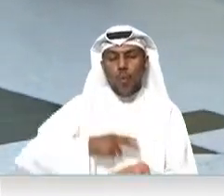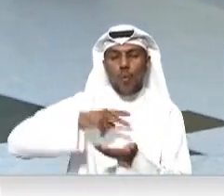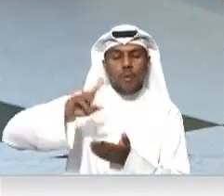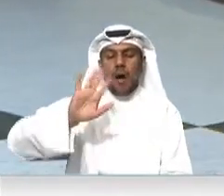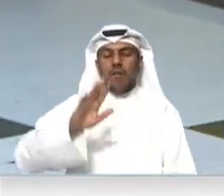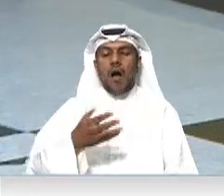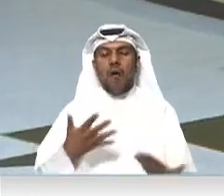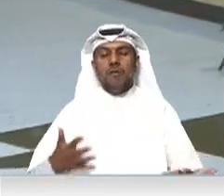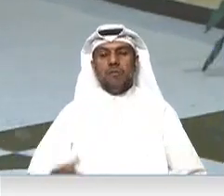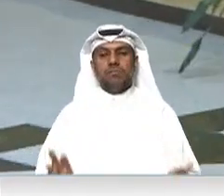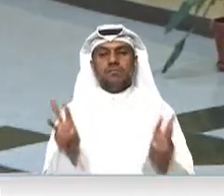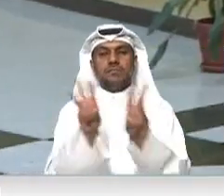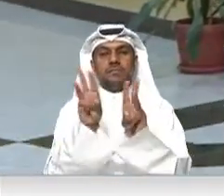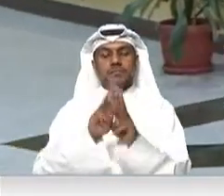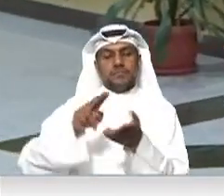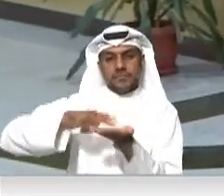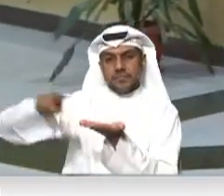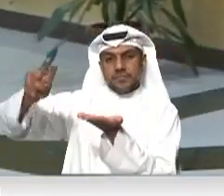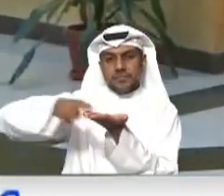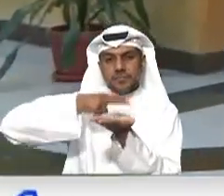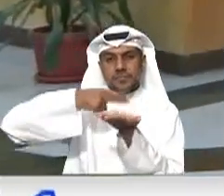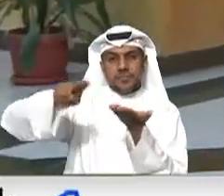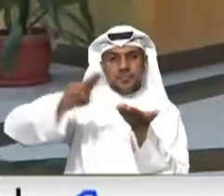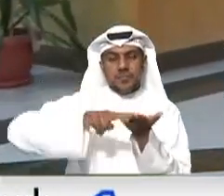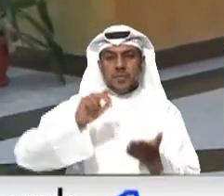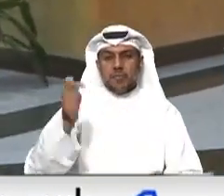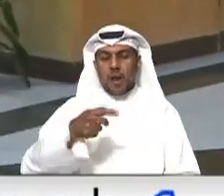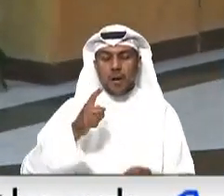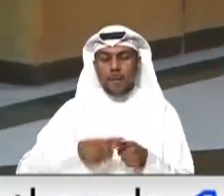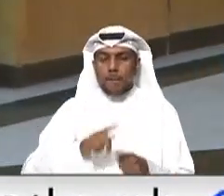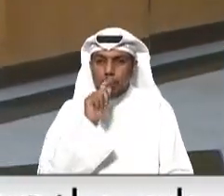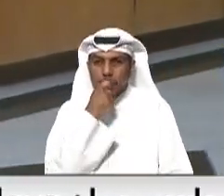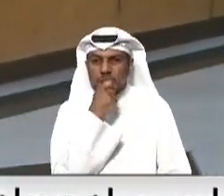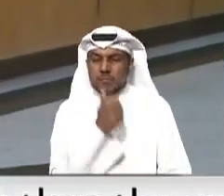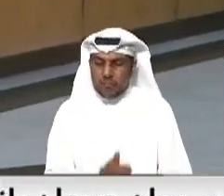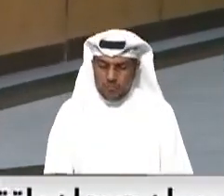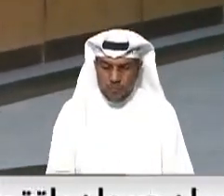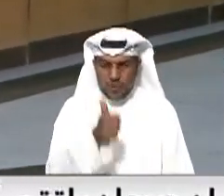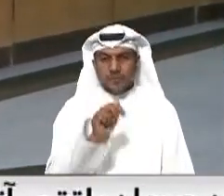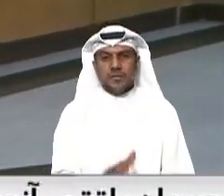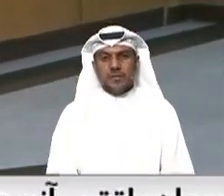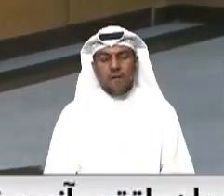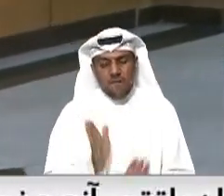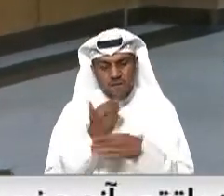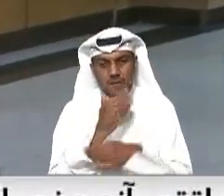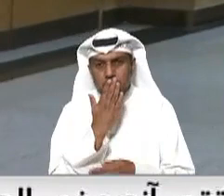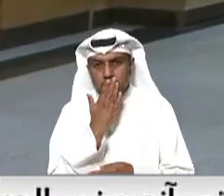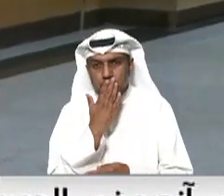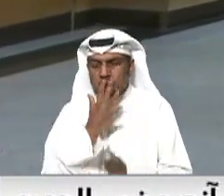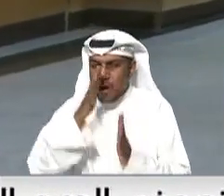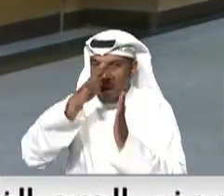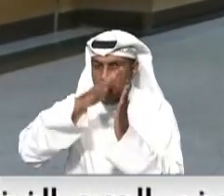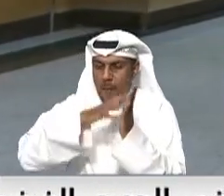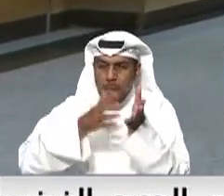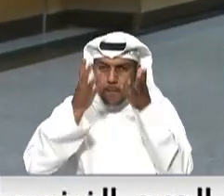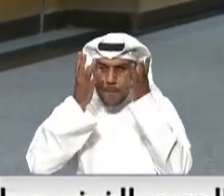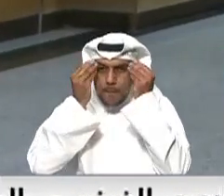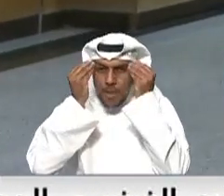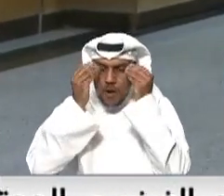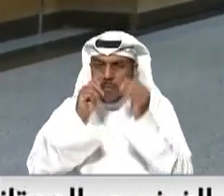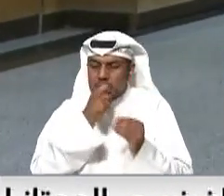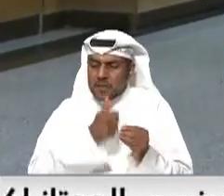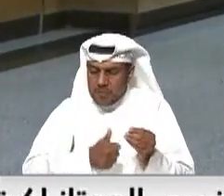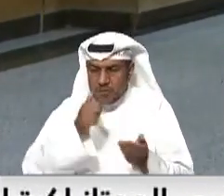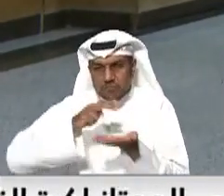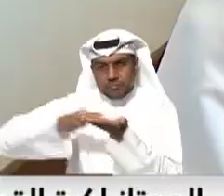بتسريع دورة العمل وتبادل المراسلات بدقة وسرعة وسرية، بما يضمن سلامة وتأمين البيانات والمعلومات كافة